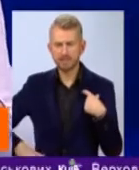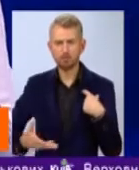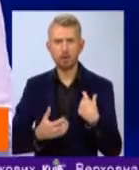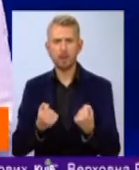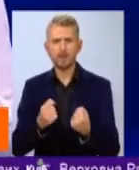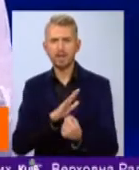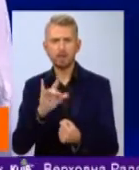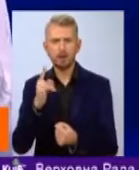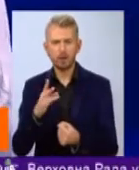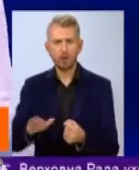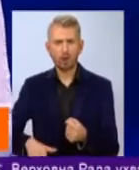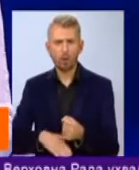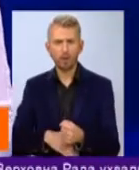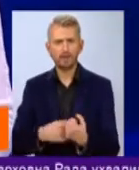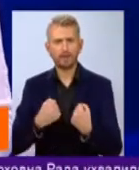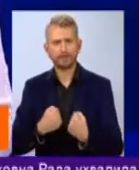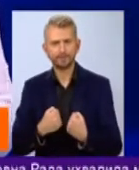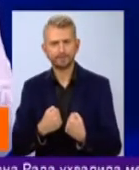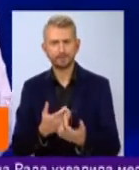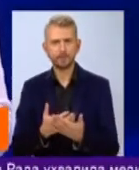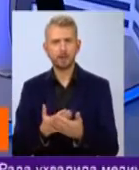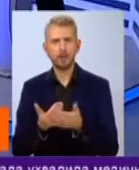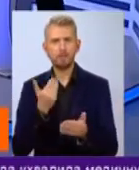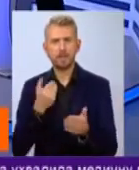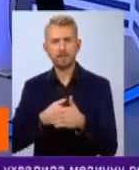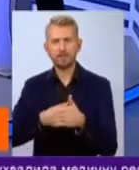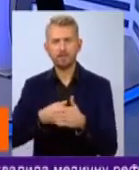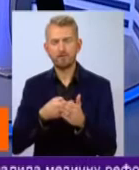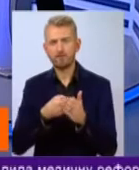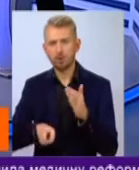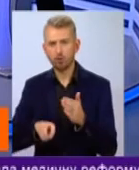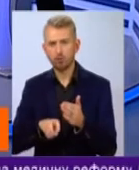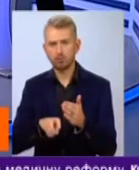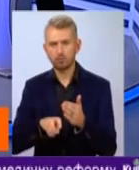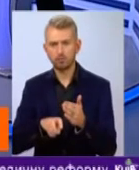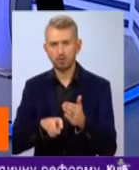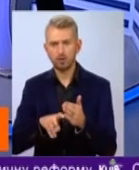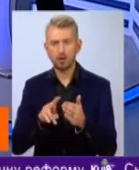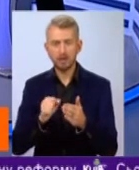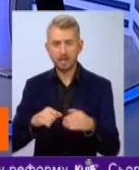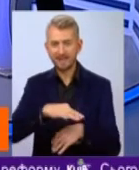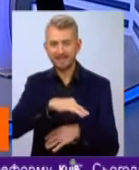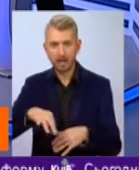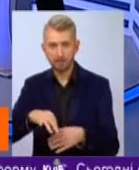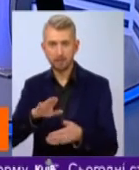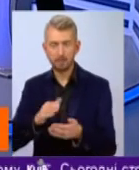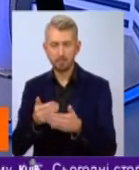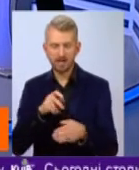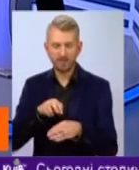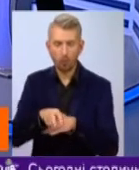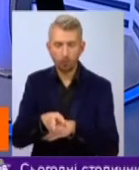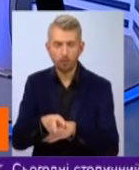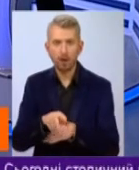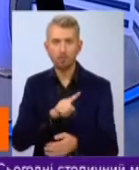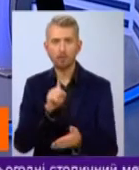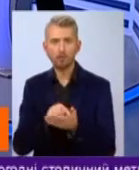дитину на колінах, перед виходом обов'язково навіть на зебрі, навіть на зелений колір, обов'язково